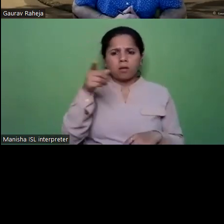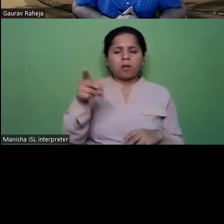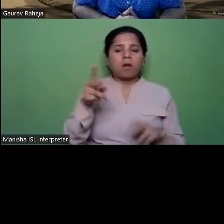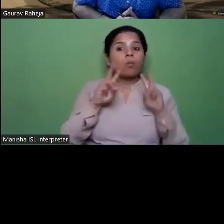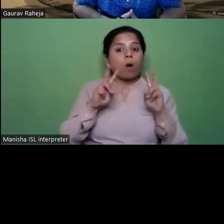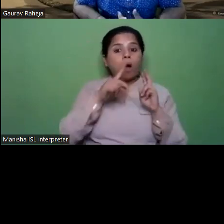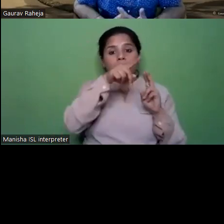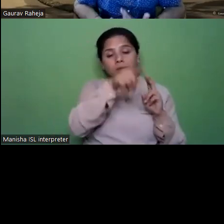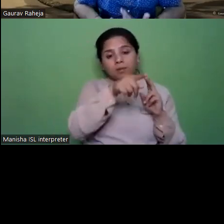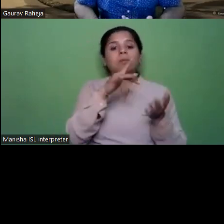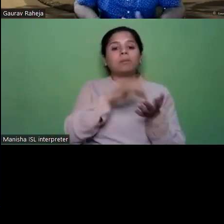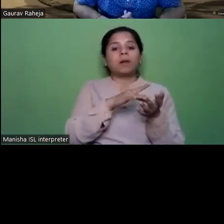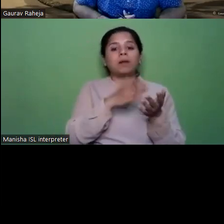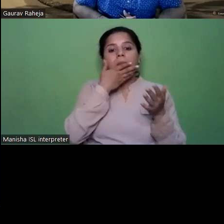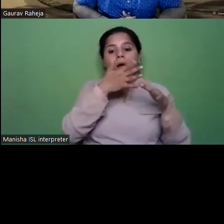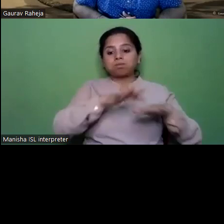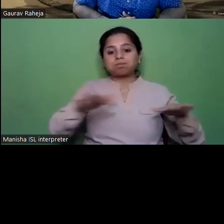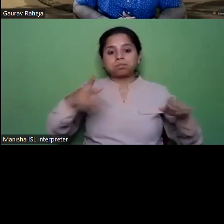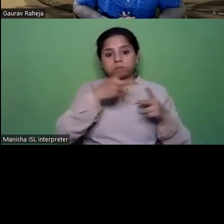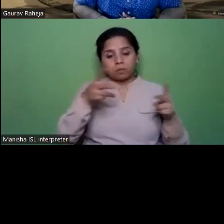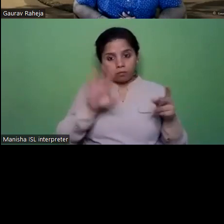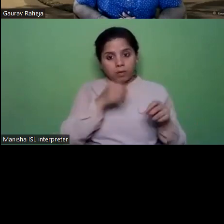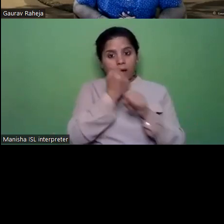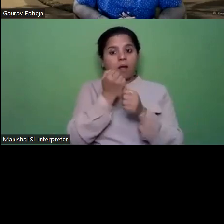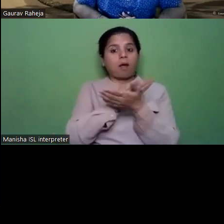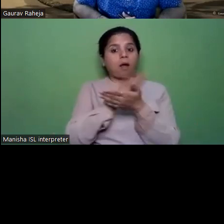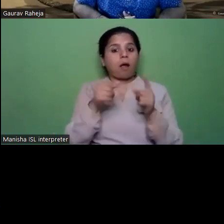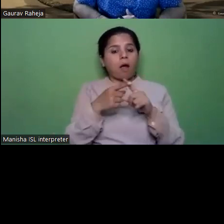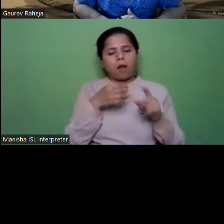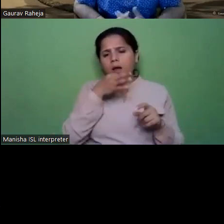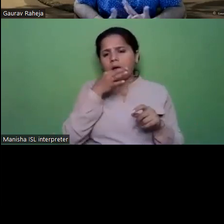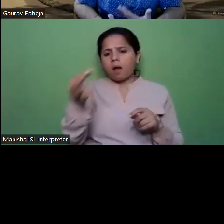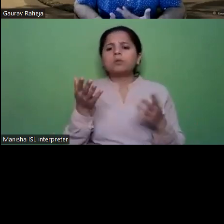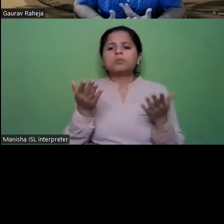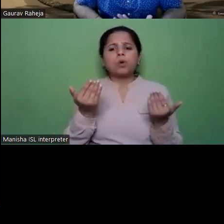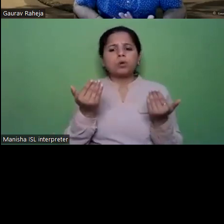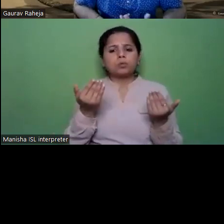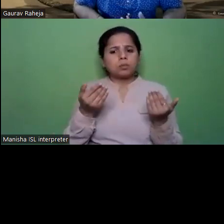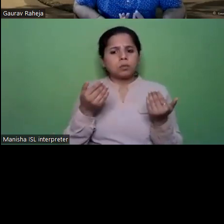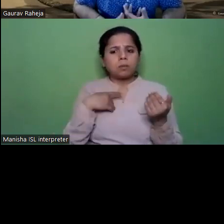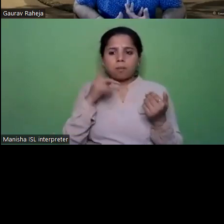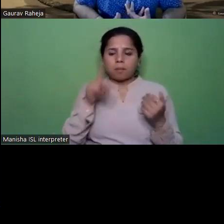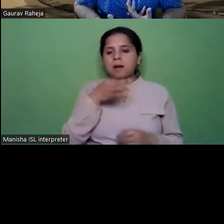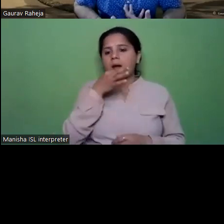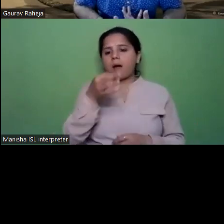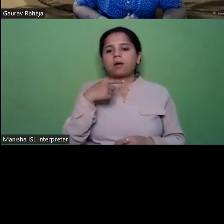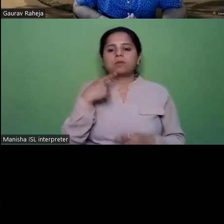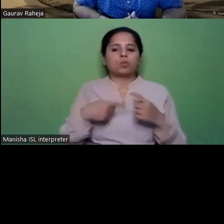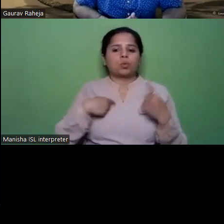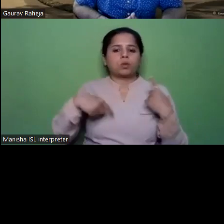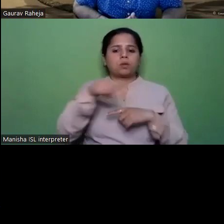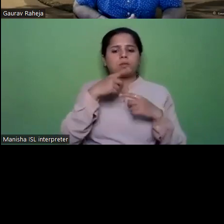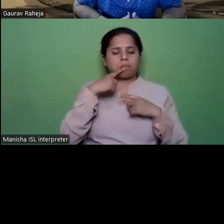inclusive हैं या कोई और कहीं और से भी हैं, तो we can ask, we should ask this question to